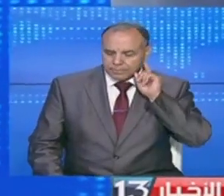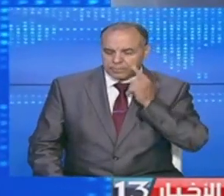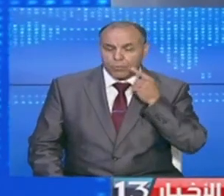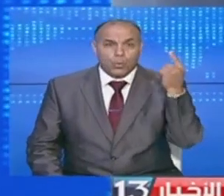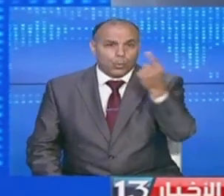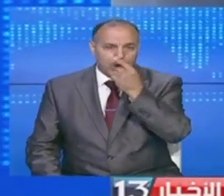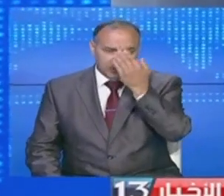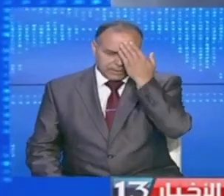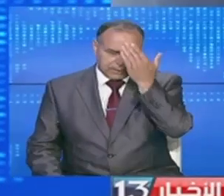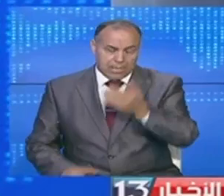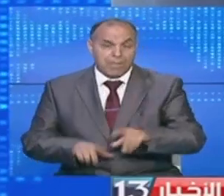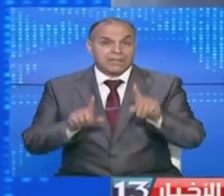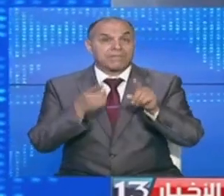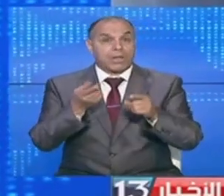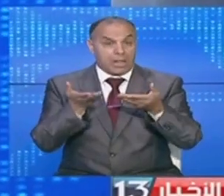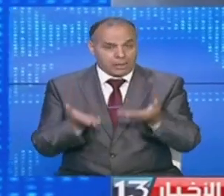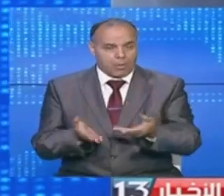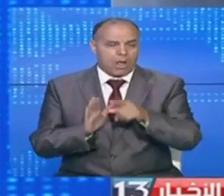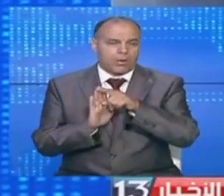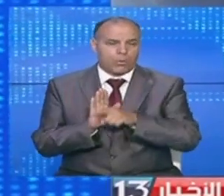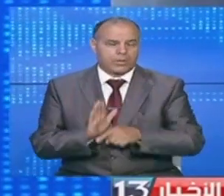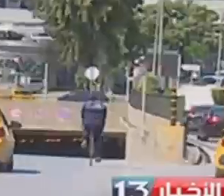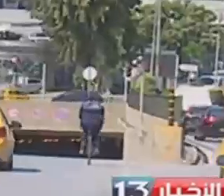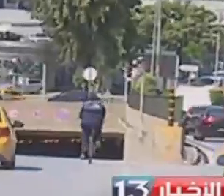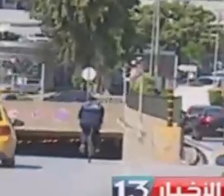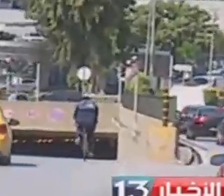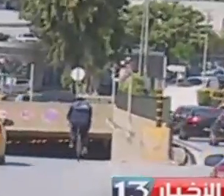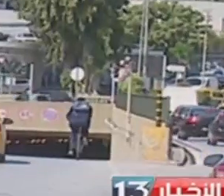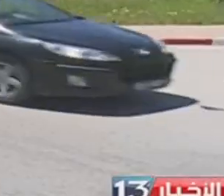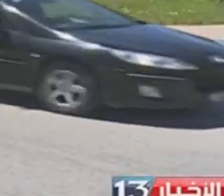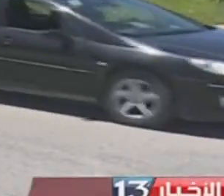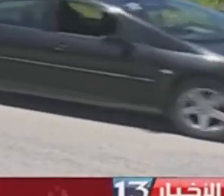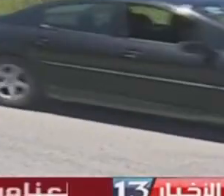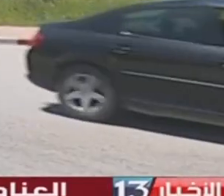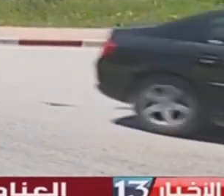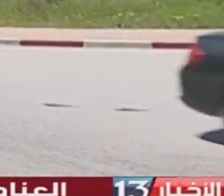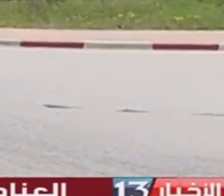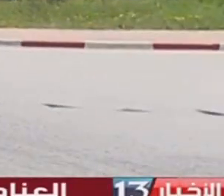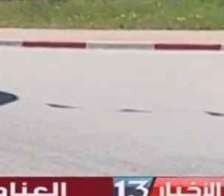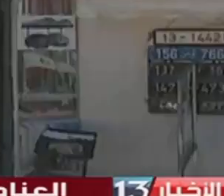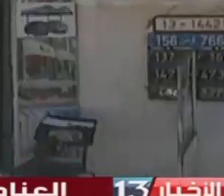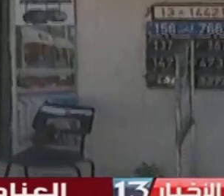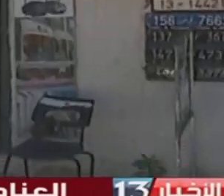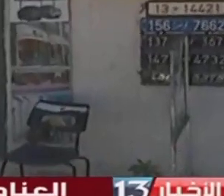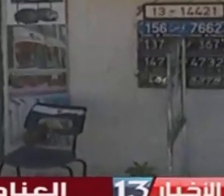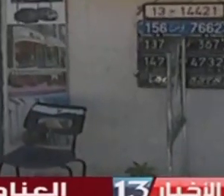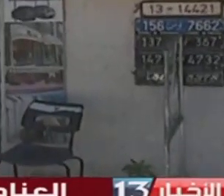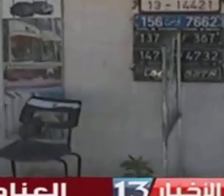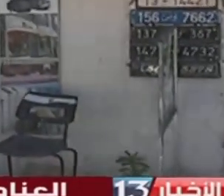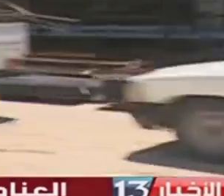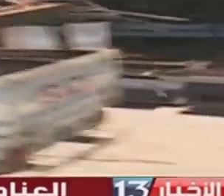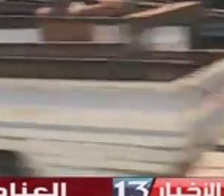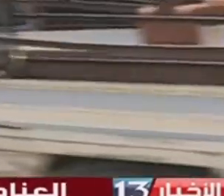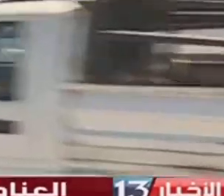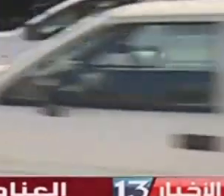نشرة الظهر من القناة الوطنية الأولى ونستهلها بالعناوين. التونسيون يبدأون مرحلة جديدة في الحرب ضد فيروس